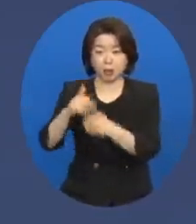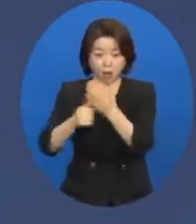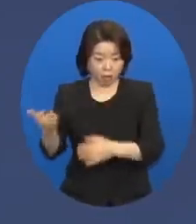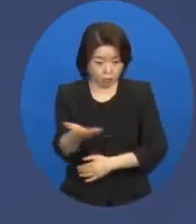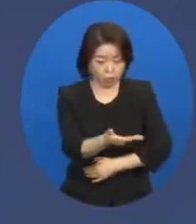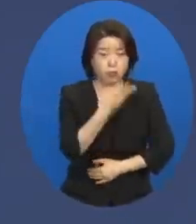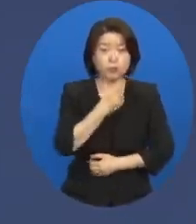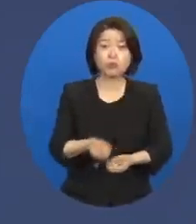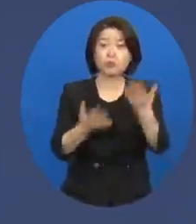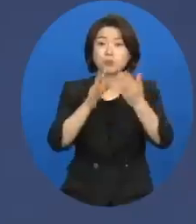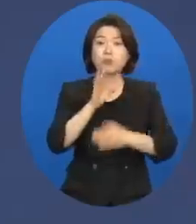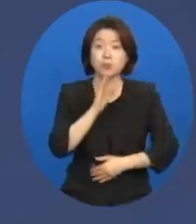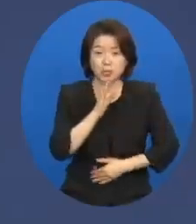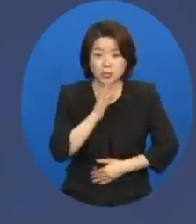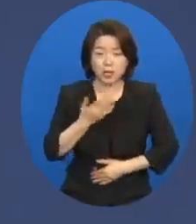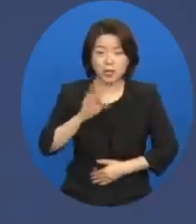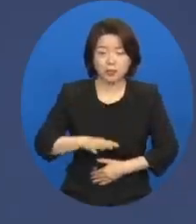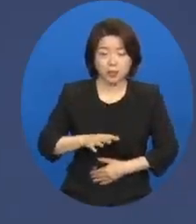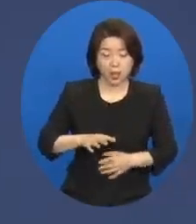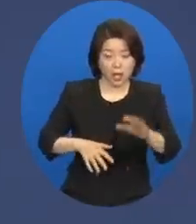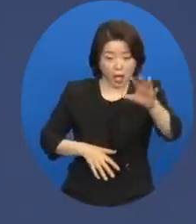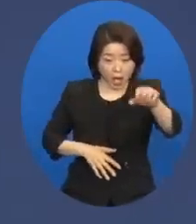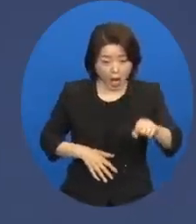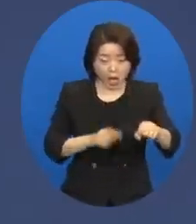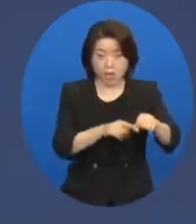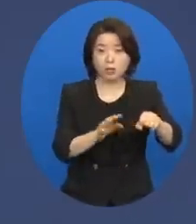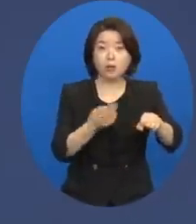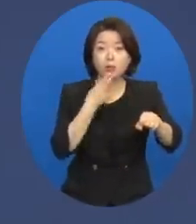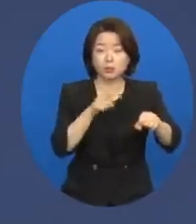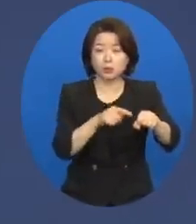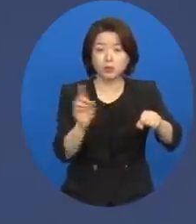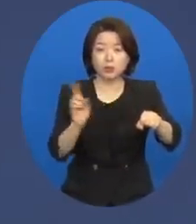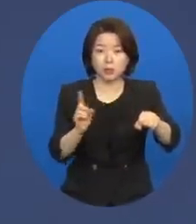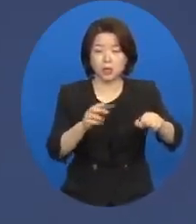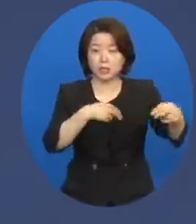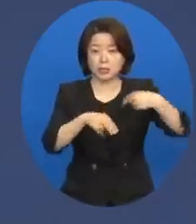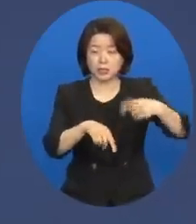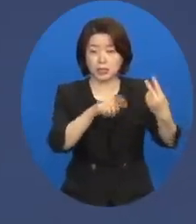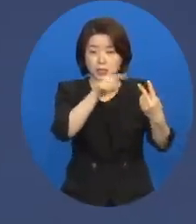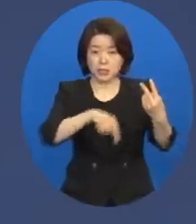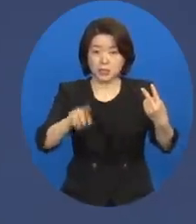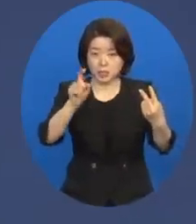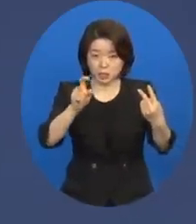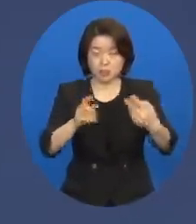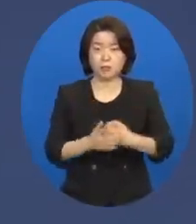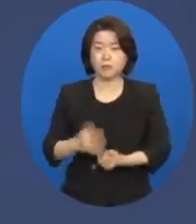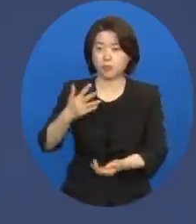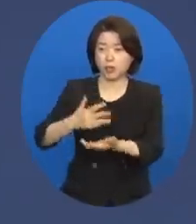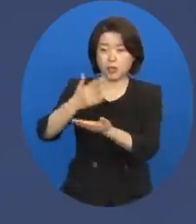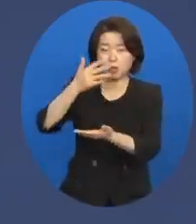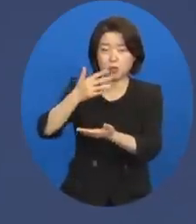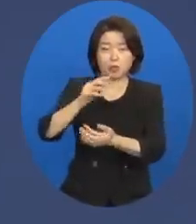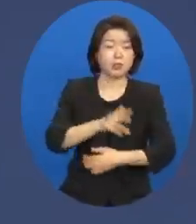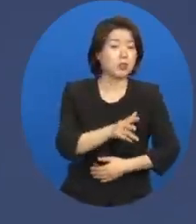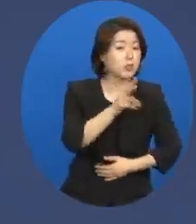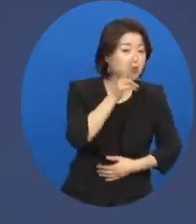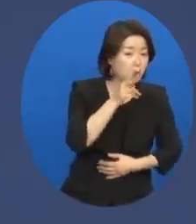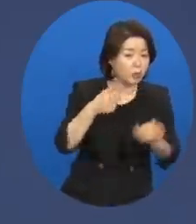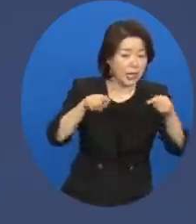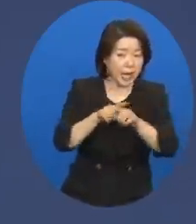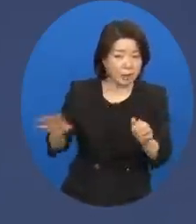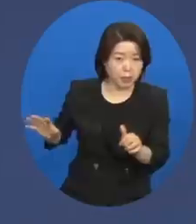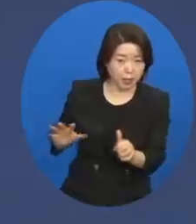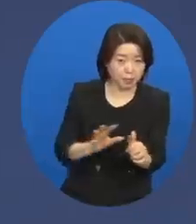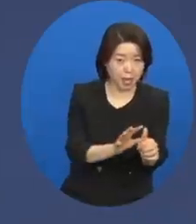축복이죠. 그런데 뭐가 없으면 여기 지금 사사기 2장 10절에 여호수아와 그 함께한 자들